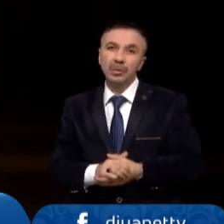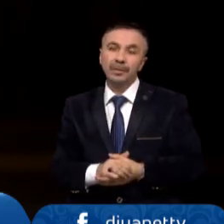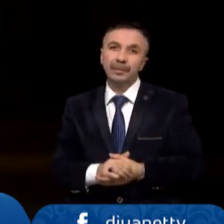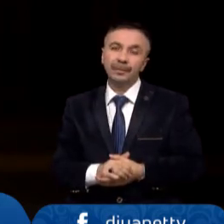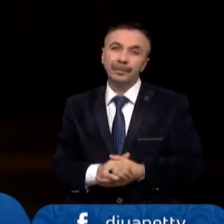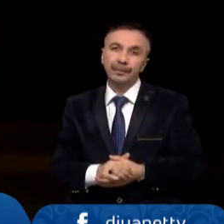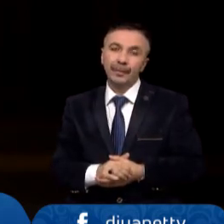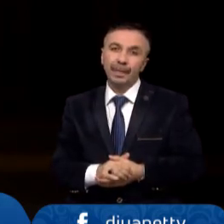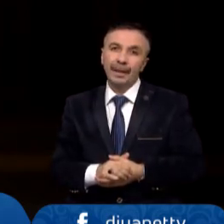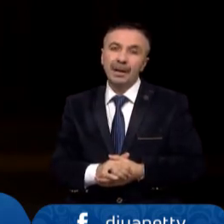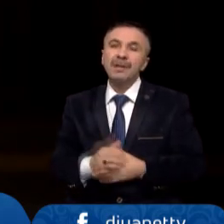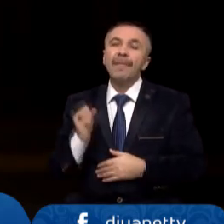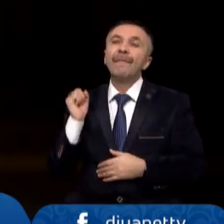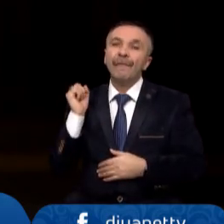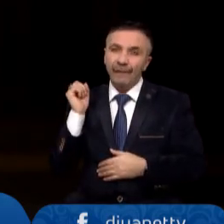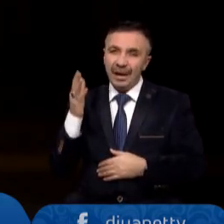ettiriyorlar